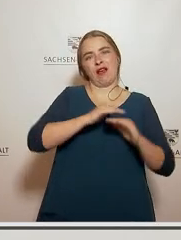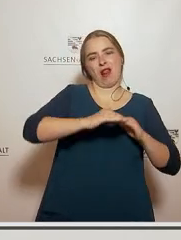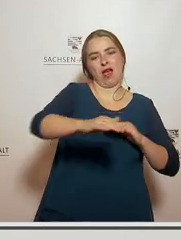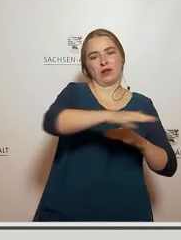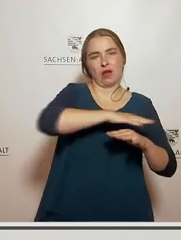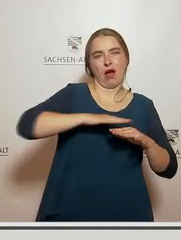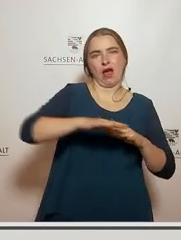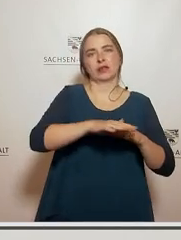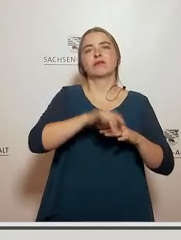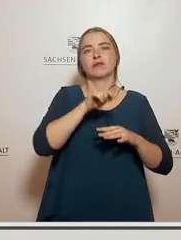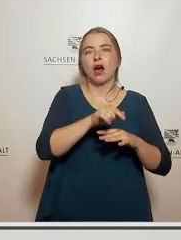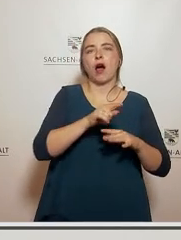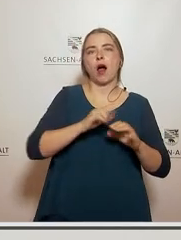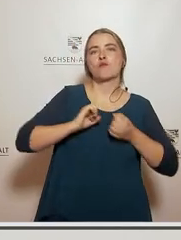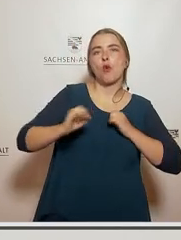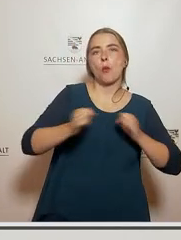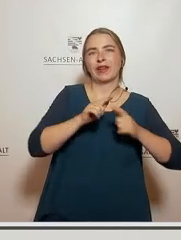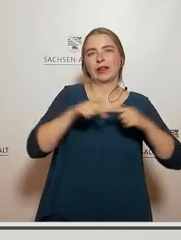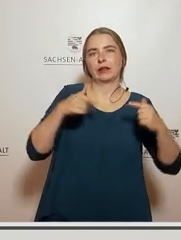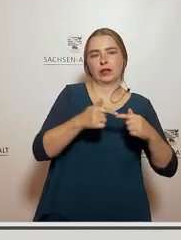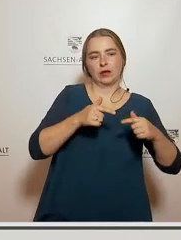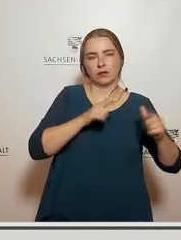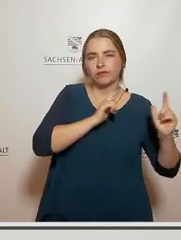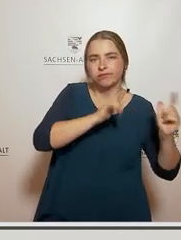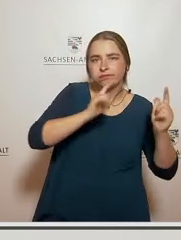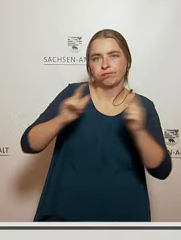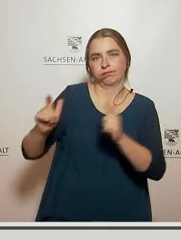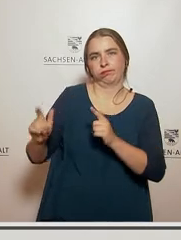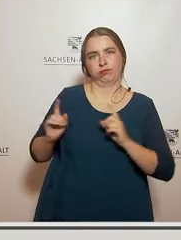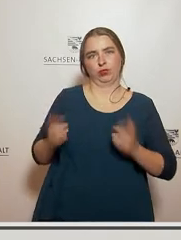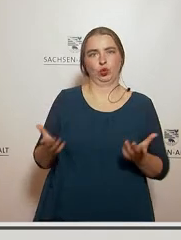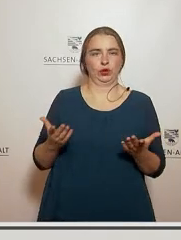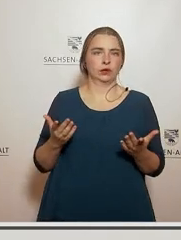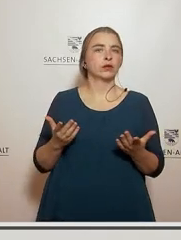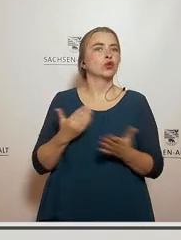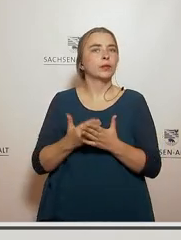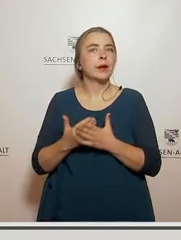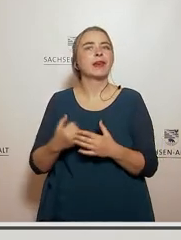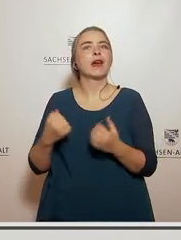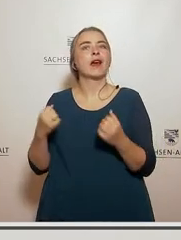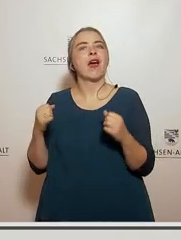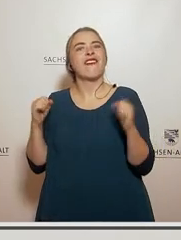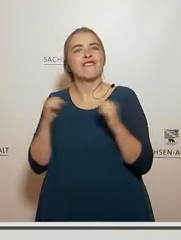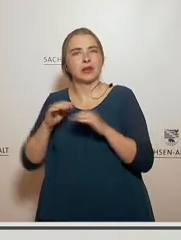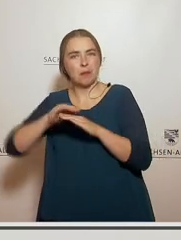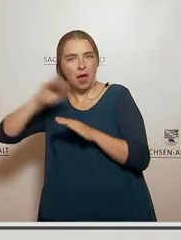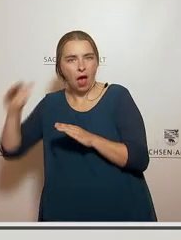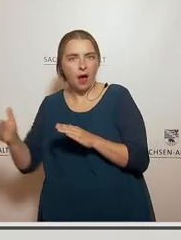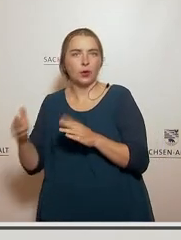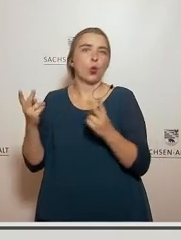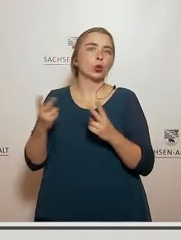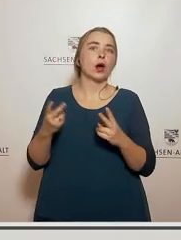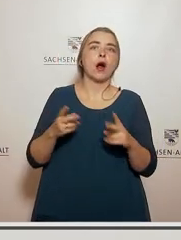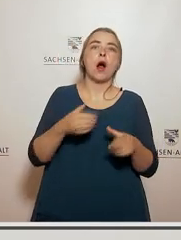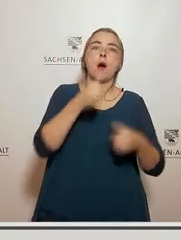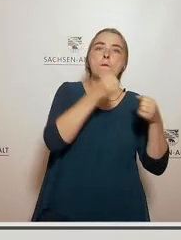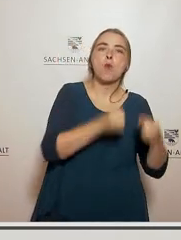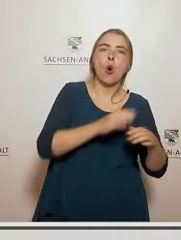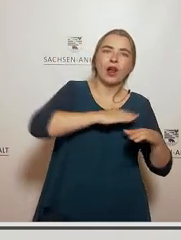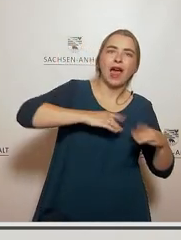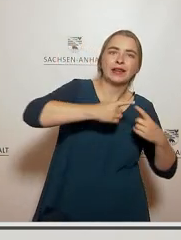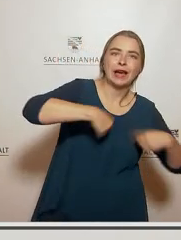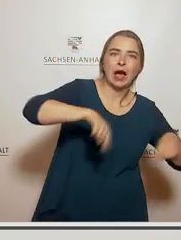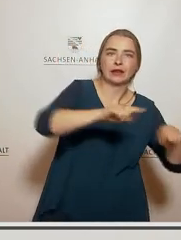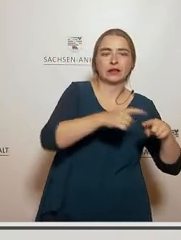Wir haben auch Anträge zugelassen, zum Beispiel Landkreis Wittenberg und der Landkreis Burgenlandkreis möchten mehr als diese zwei